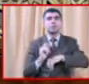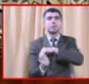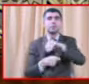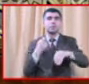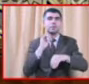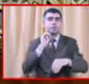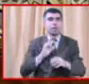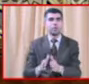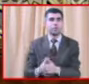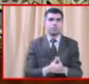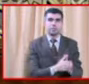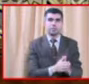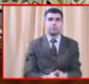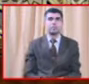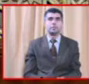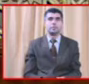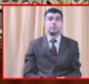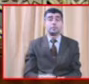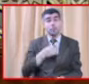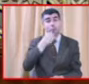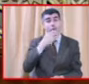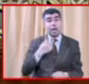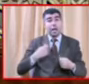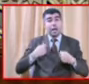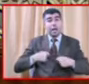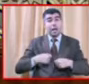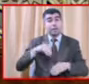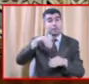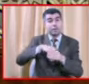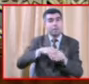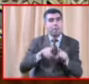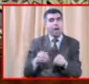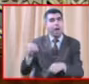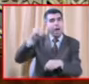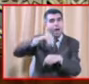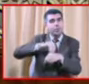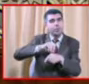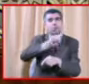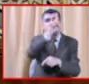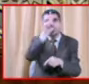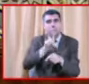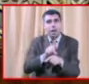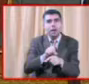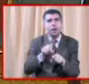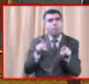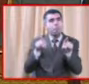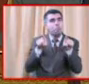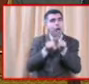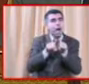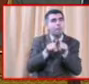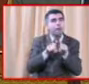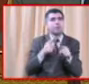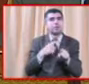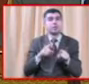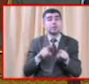نائب. سيد رئيس، باش ما نعود شيء السؤال نفس السؤال، غير هل